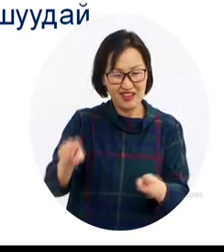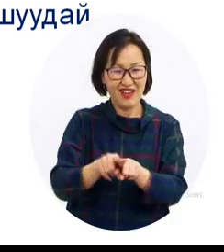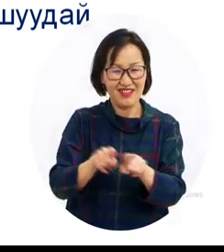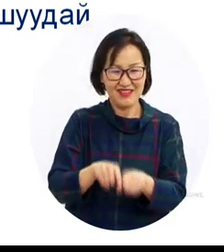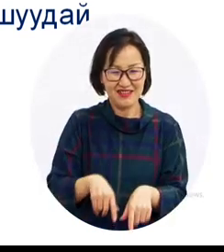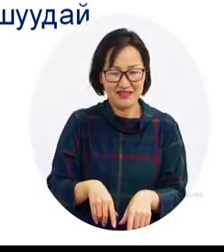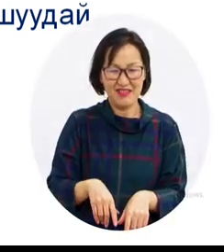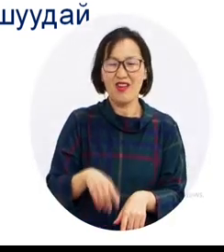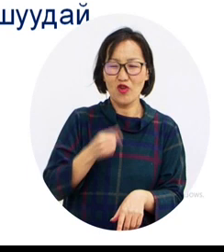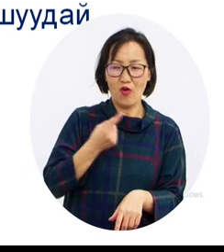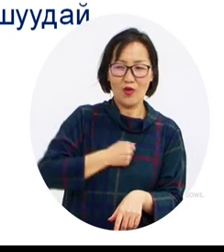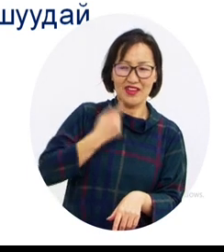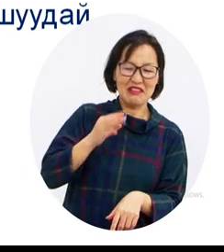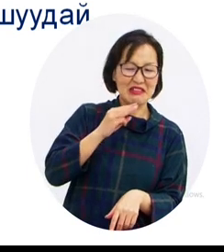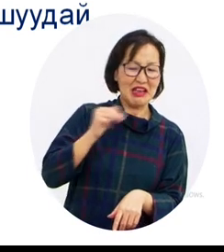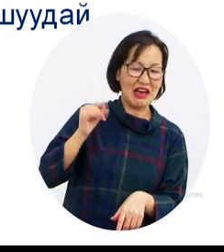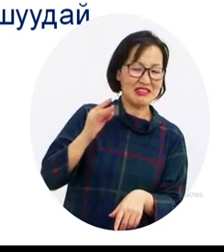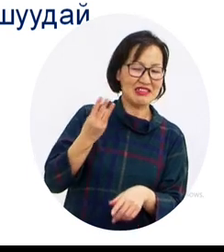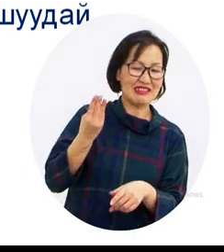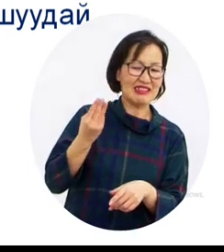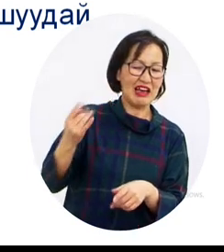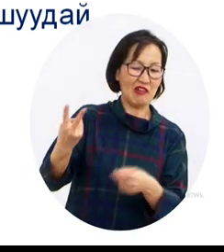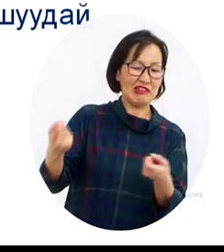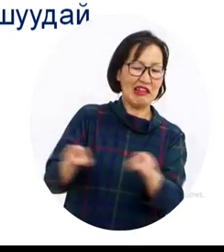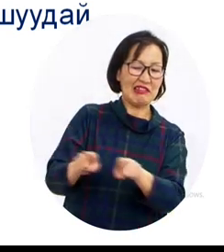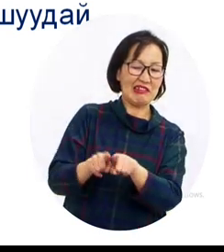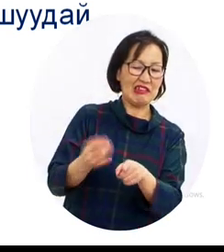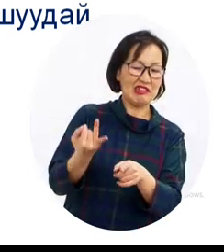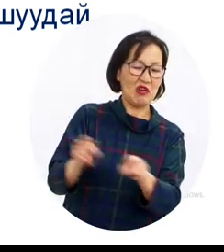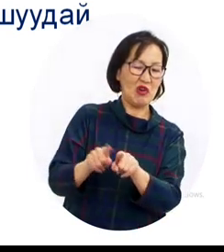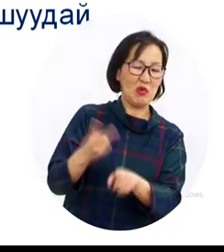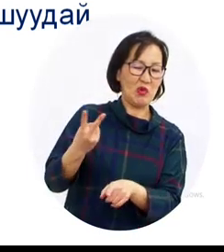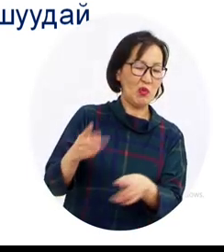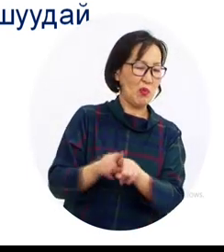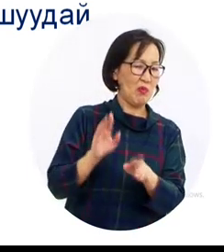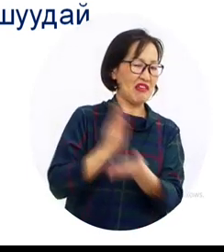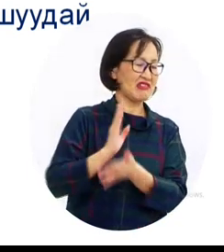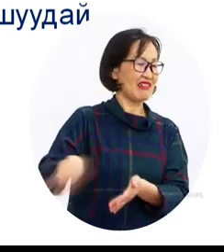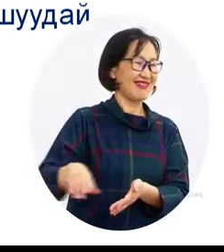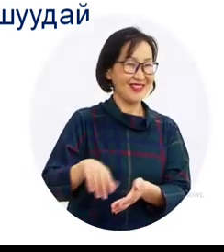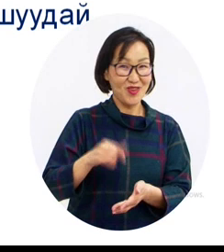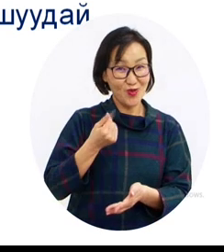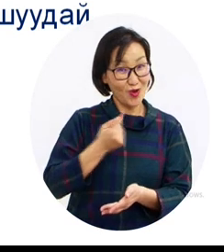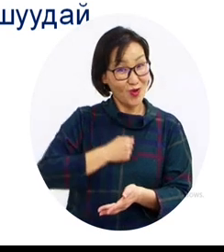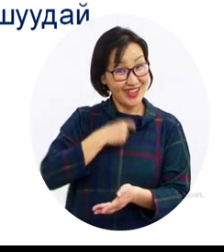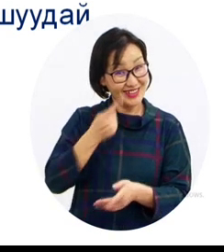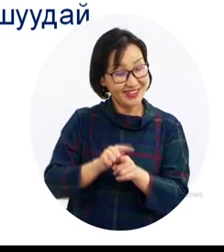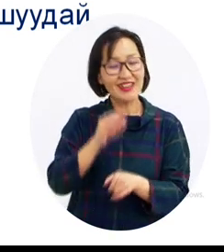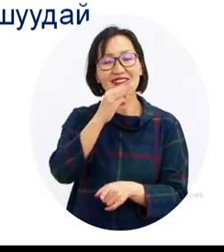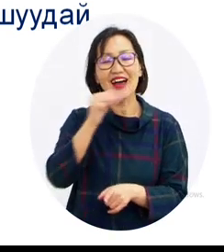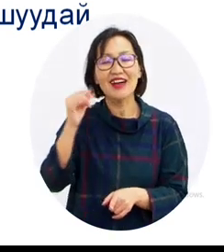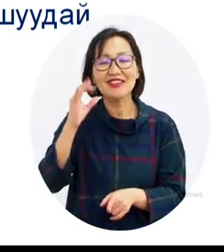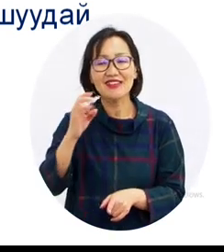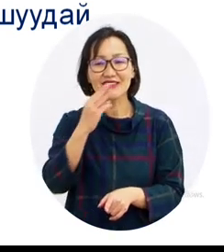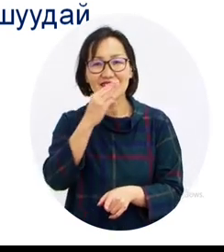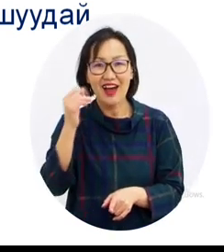жоохон бухимдахаараа үгүй таарсан, таар шуудаанууд гэд хэлдэг тийм үү? Яг ижилхэн хоёр нөхөр байж штэ гэсэн санааг илэрхийлж байгаа юм байна